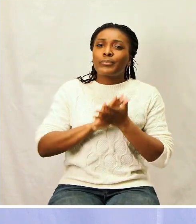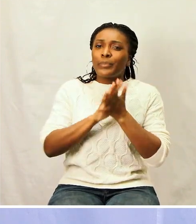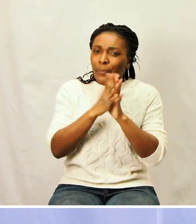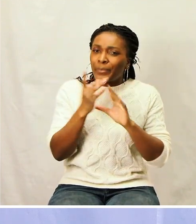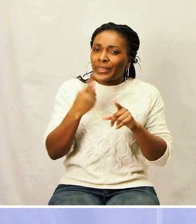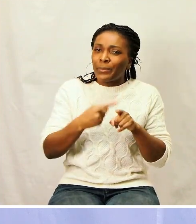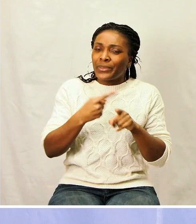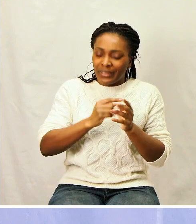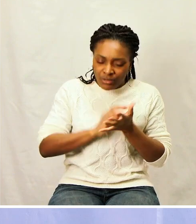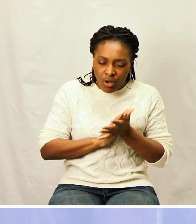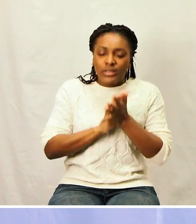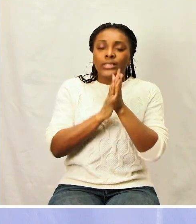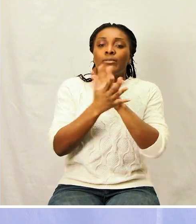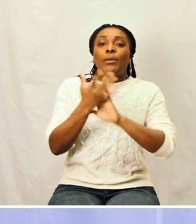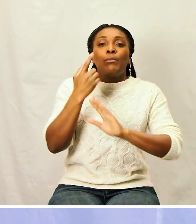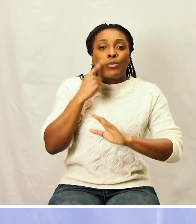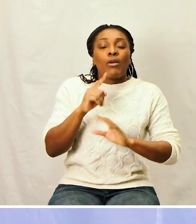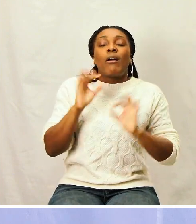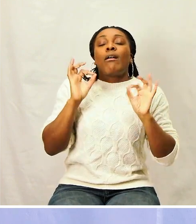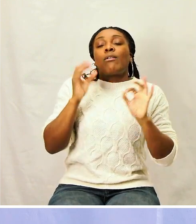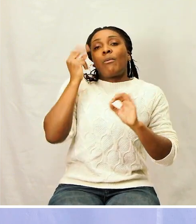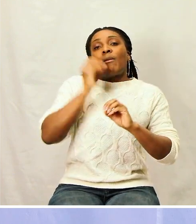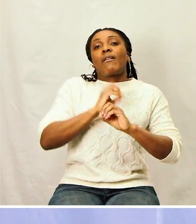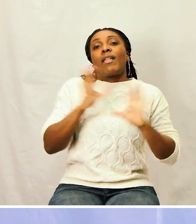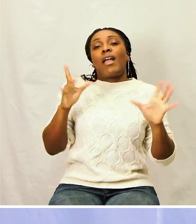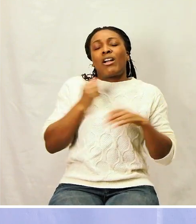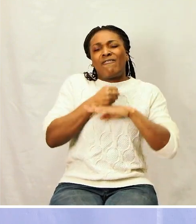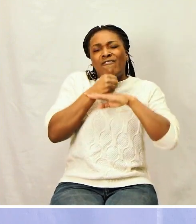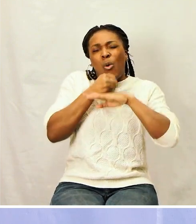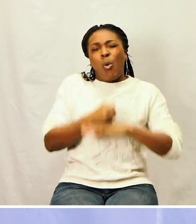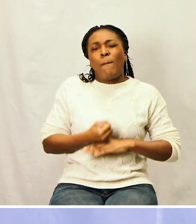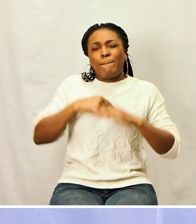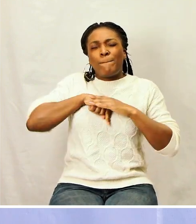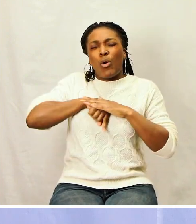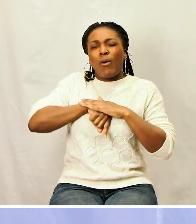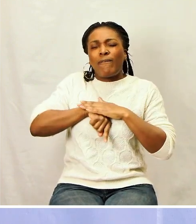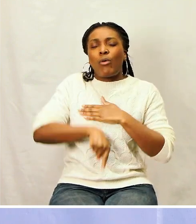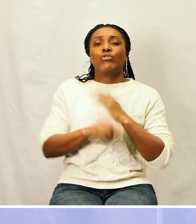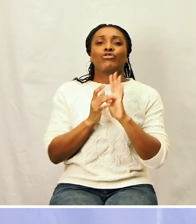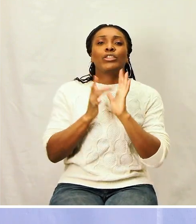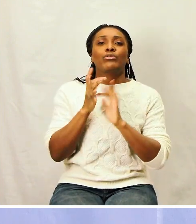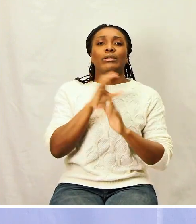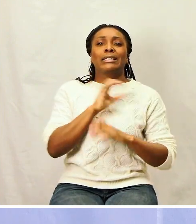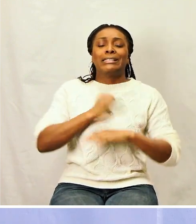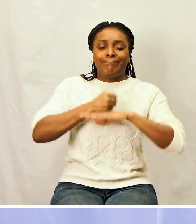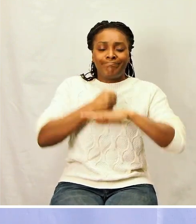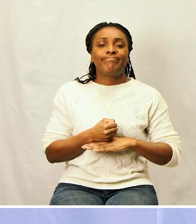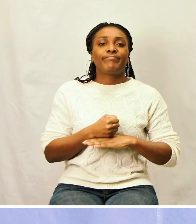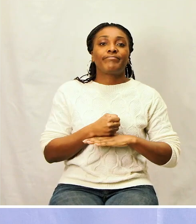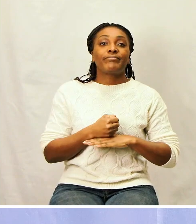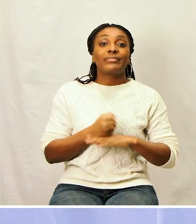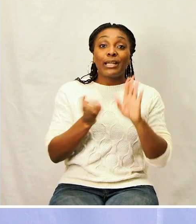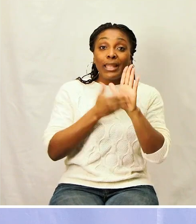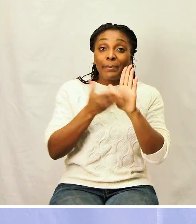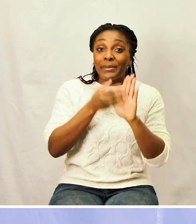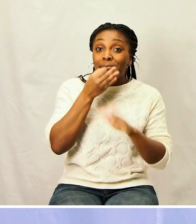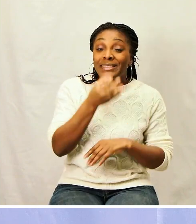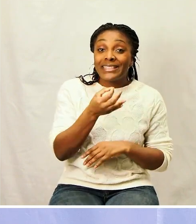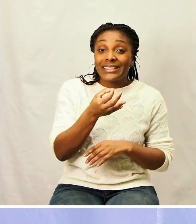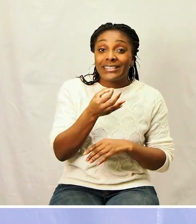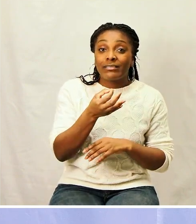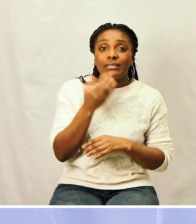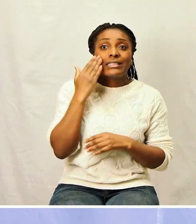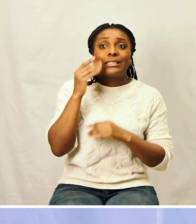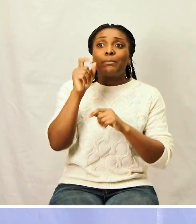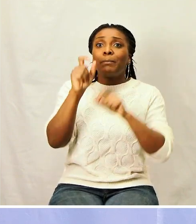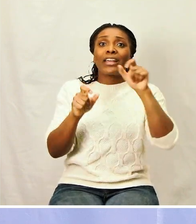petit pour pouvoir entrer dans cette dimension et dans cette fondation profonde en Jésus-Christ parce que la Bible déclare que celui et bien qui est en